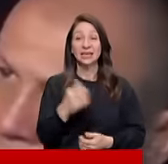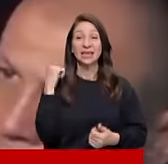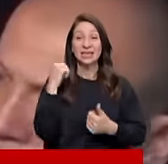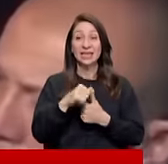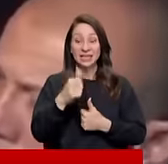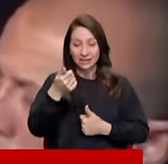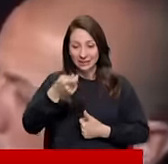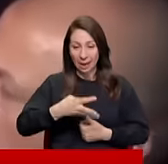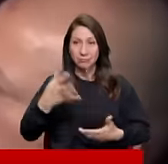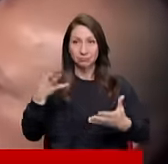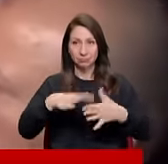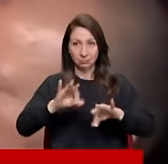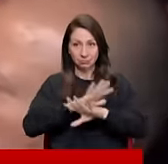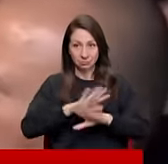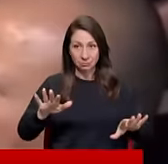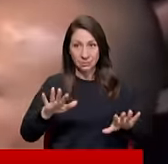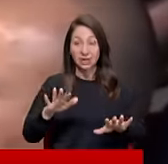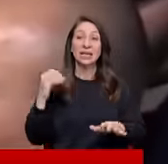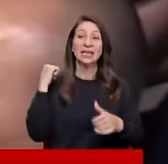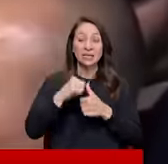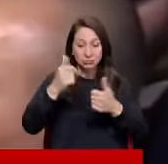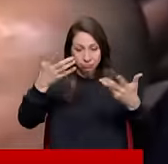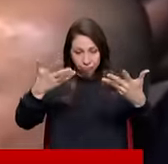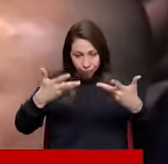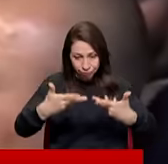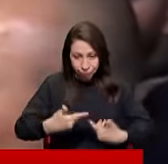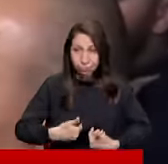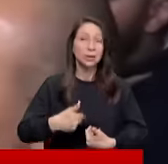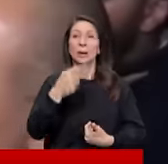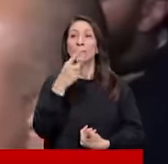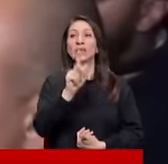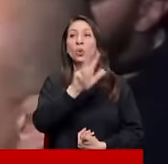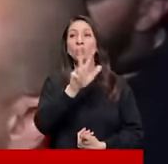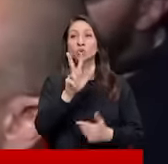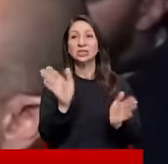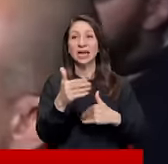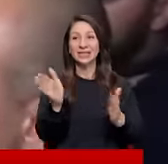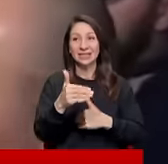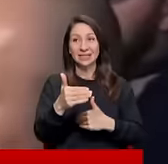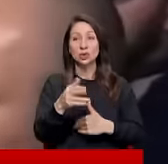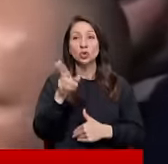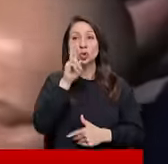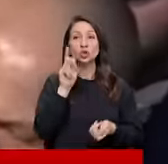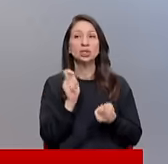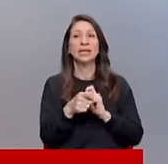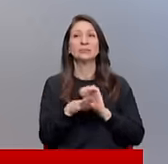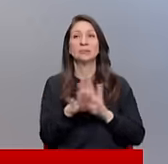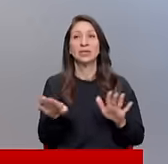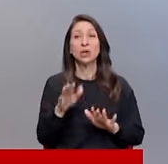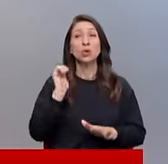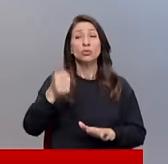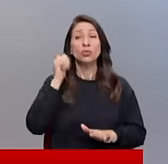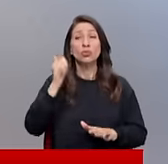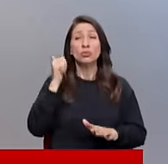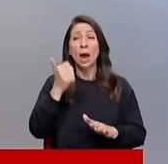Yeniden sayım tamamlandı. Yeniden sayılan 1030 sandıkta sonuç değişmedi. Günler